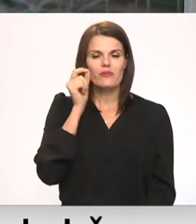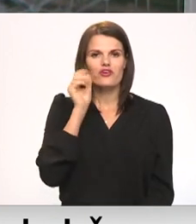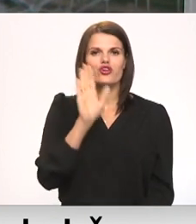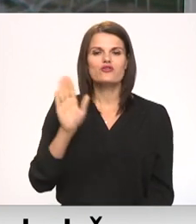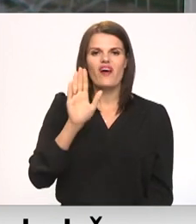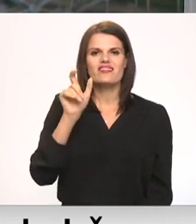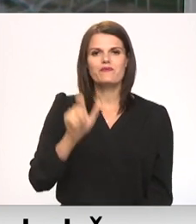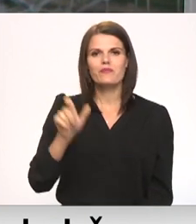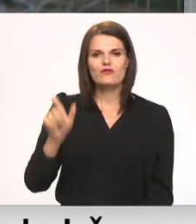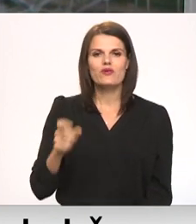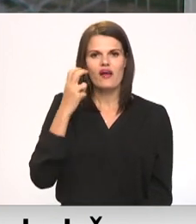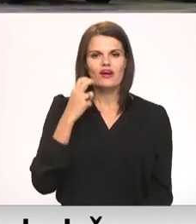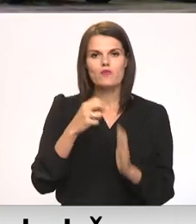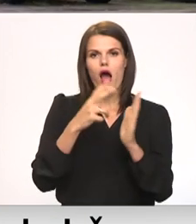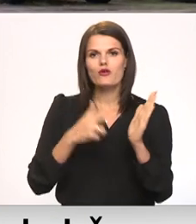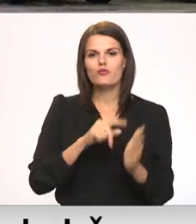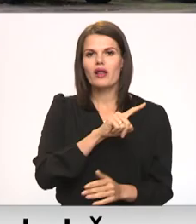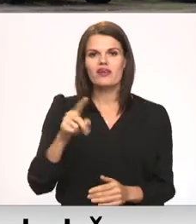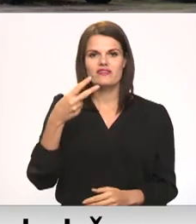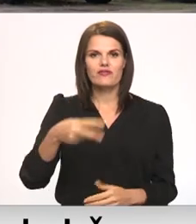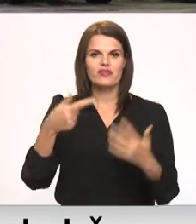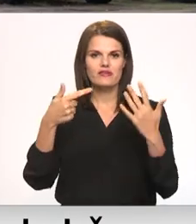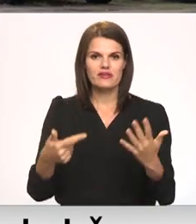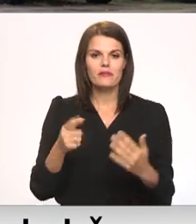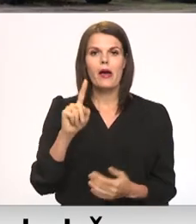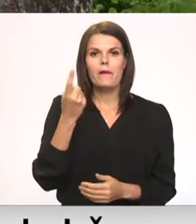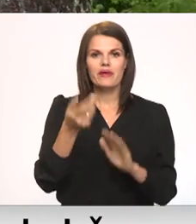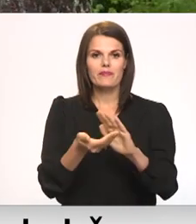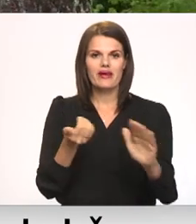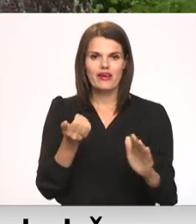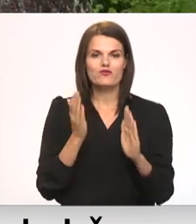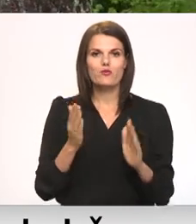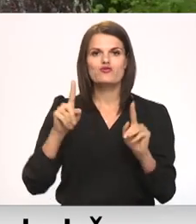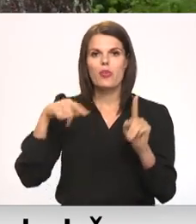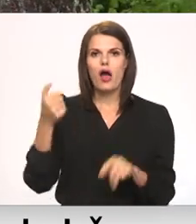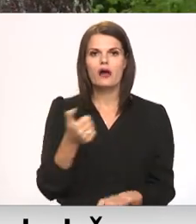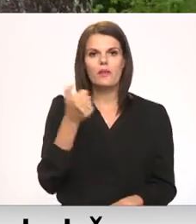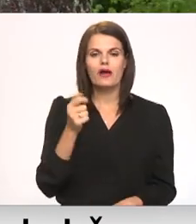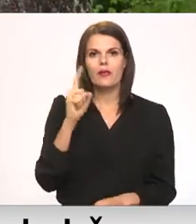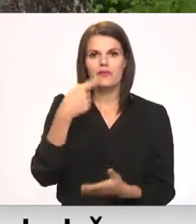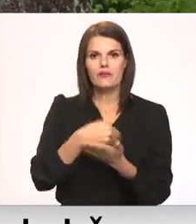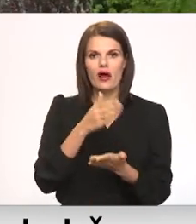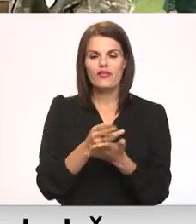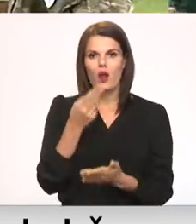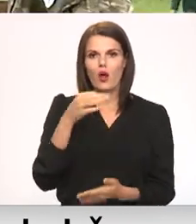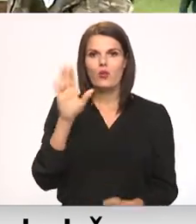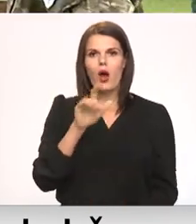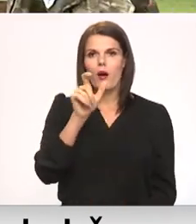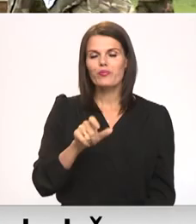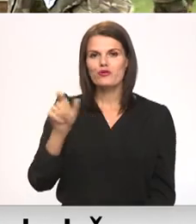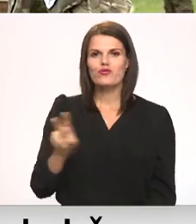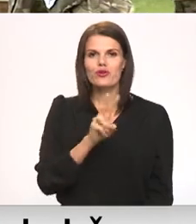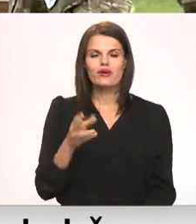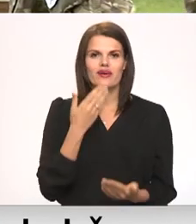18 līdz 27 gadiem. Pirmais iesaukums Valsts aizsardzības dienestā nākamā gada pirmajā pusē tiks veidots no pilsoņiem, kur tam